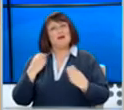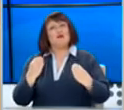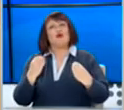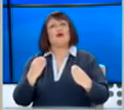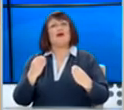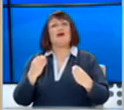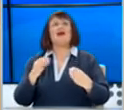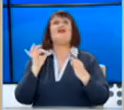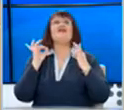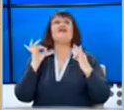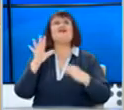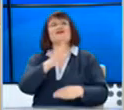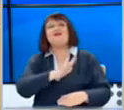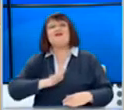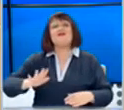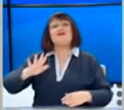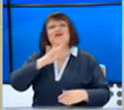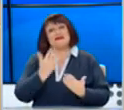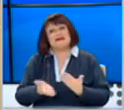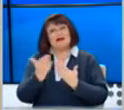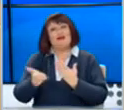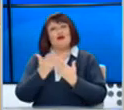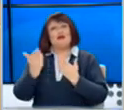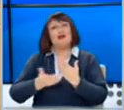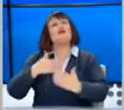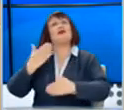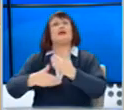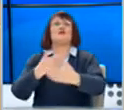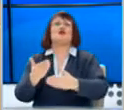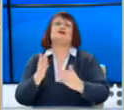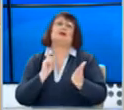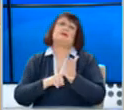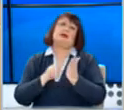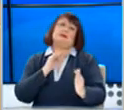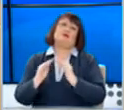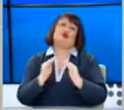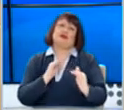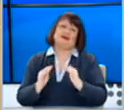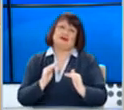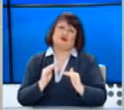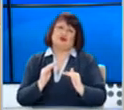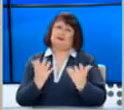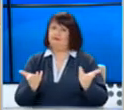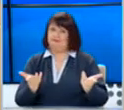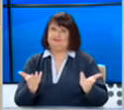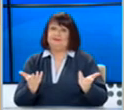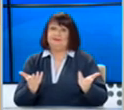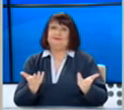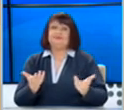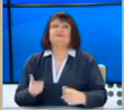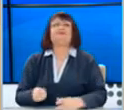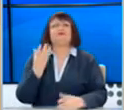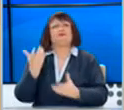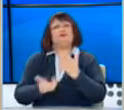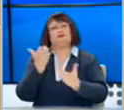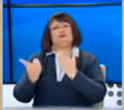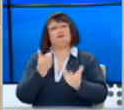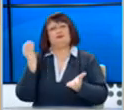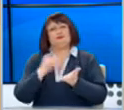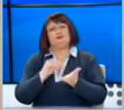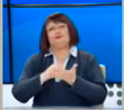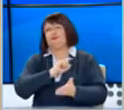βρει το ρυθμό της, αρκεί να τη βοηθήσουμε εμείς και αρκεί να την προστατεύσουμε από καινούργιες πυρκαγιές, όσο